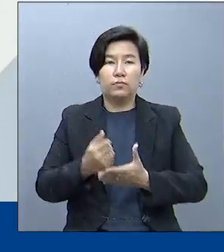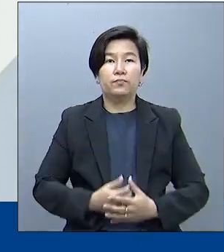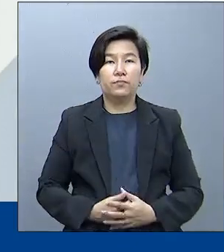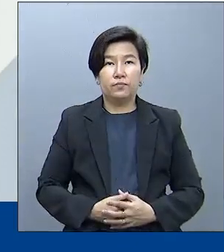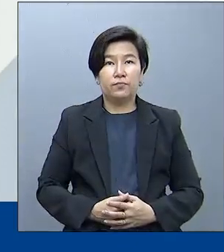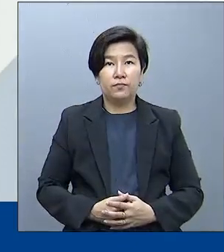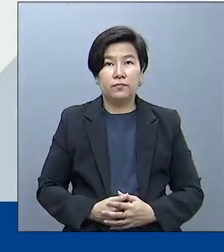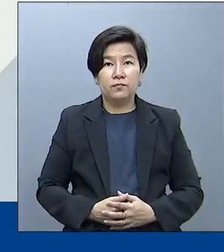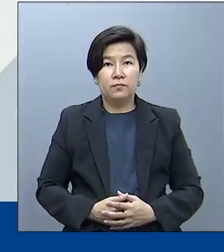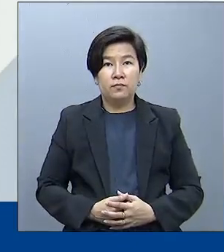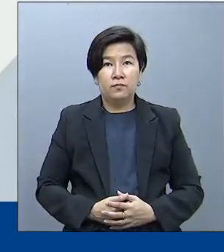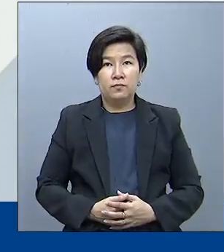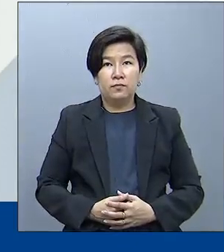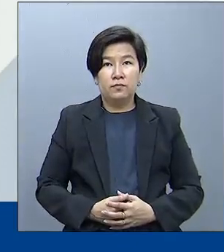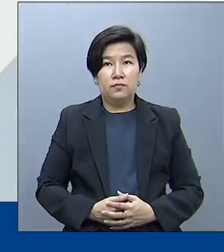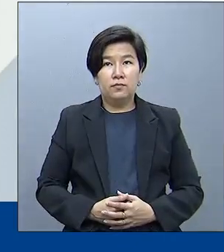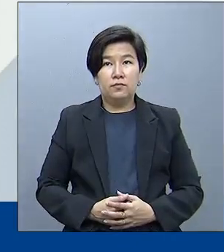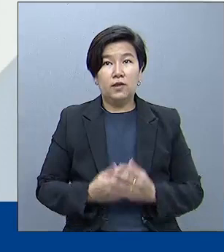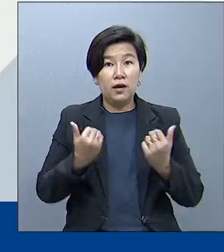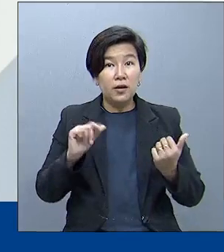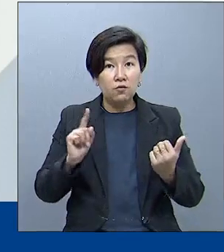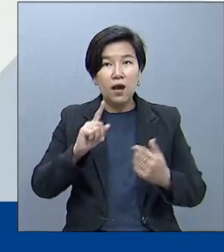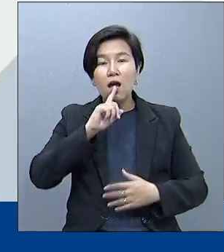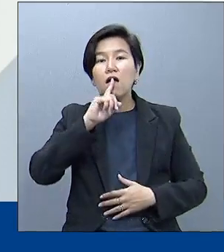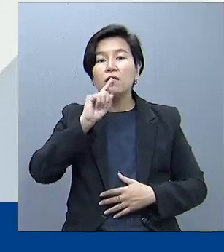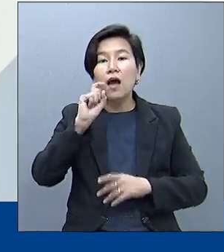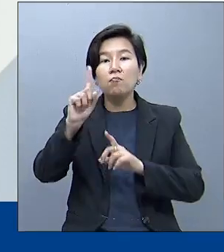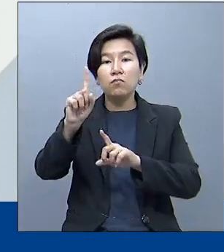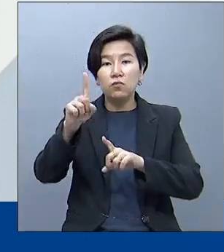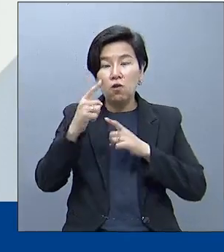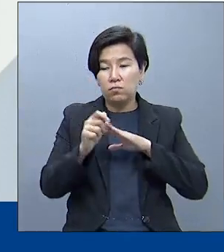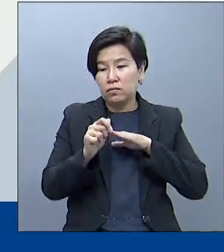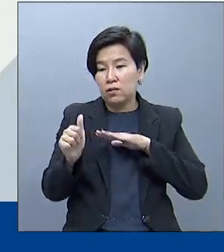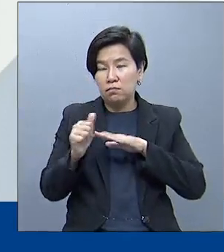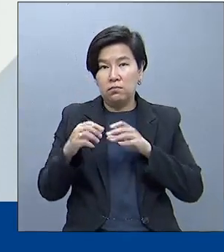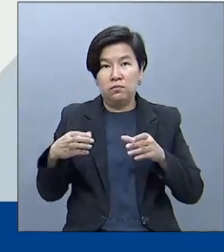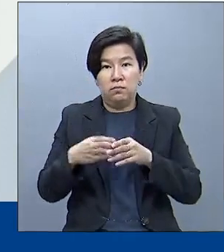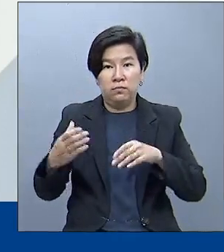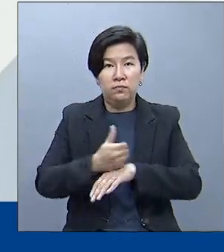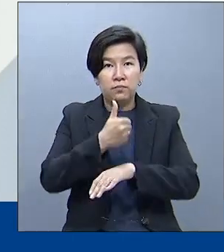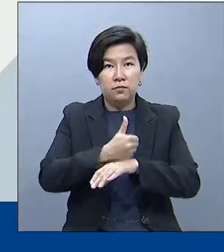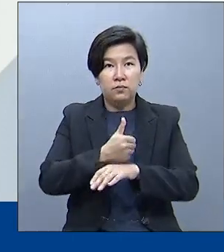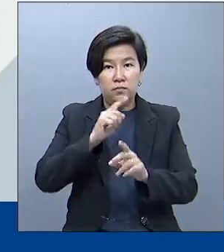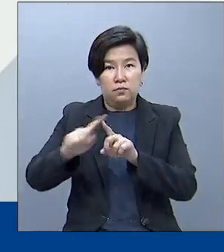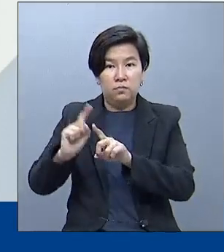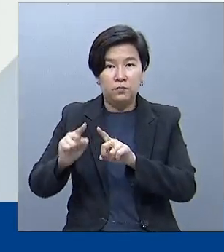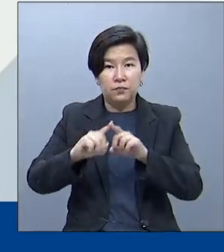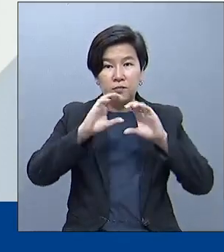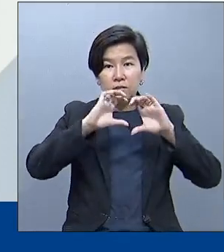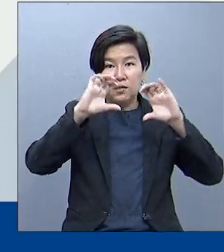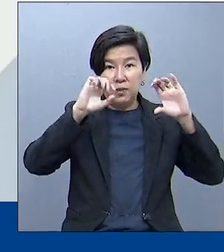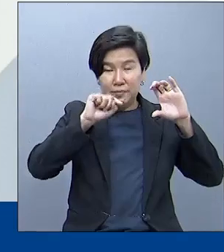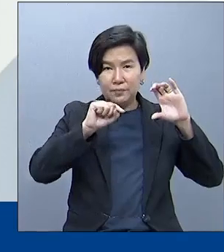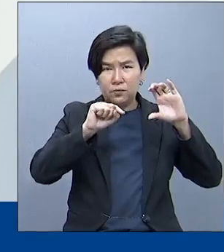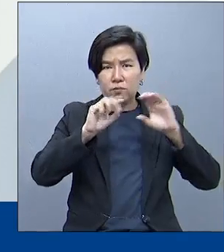ซึ่งขณะนี้นะคะก็ยังเป็นช่วงของการถามตอบของแกนนำแต่ละพรรคการเมืองเรื่องของการจัดตั้งรัฐบาลมีแน